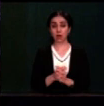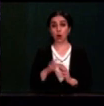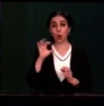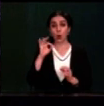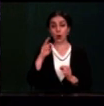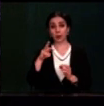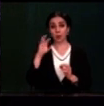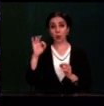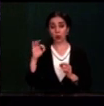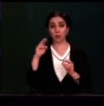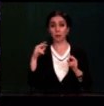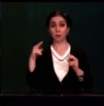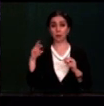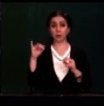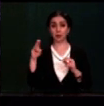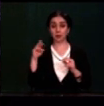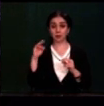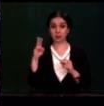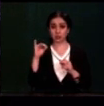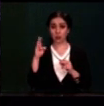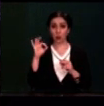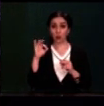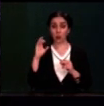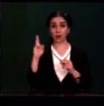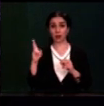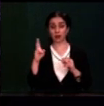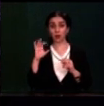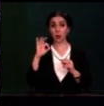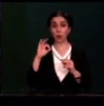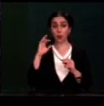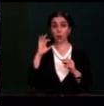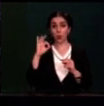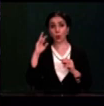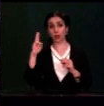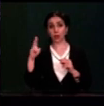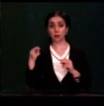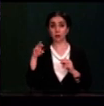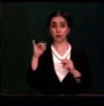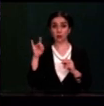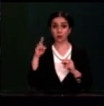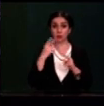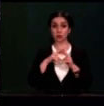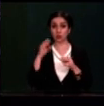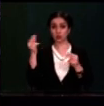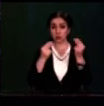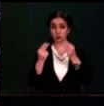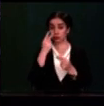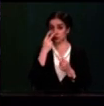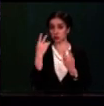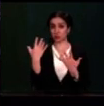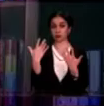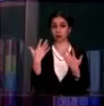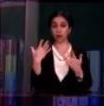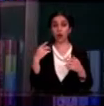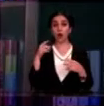MO perpendikular OK-ga. Demak, MO OK-ga perpendikular. Chizmadan bu yaqqol ko'rinib